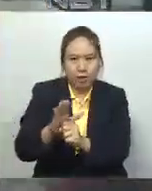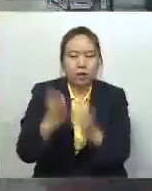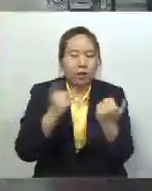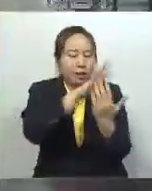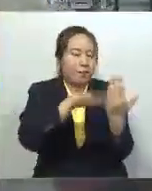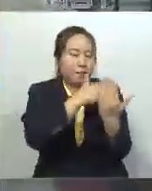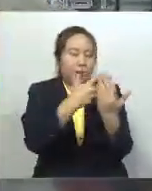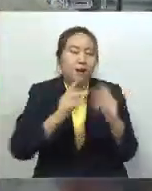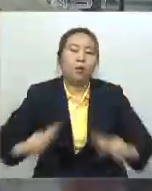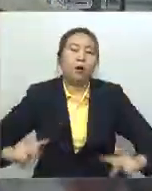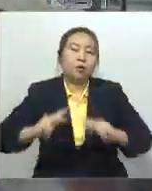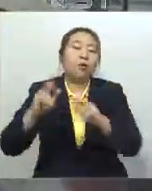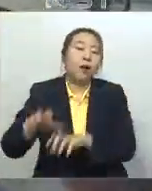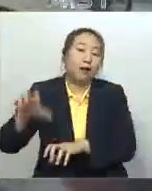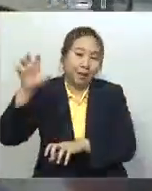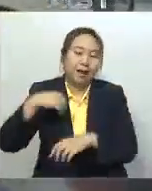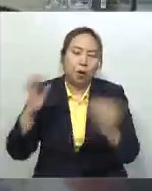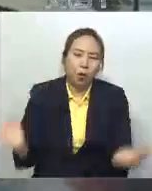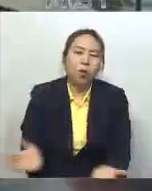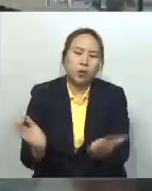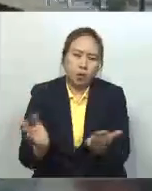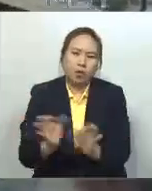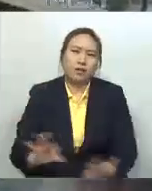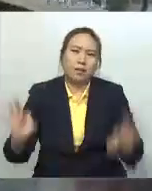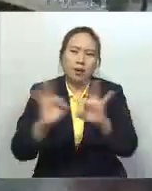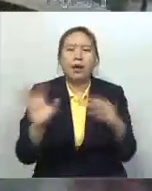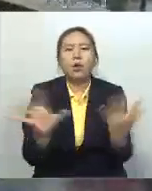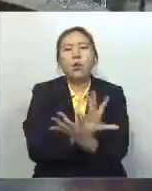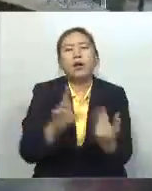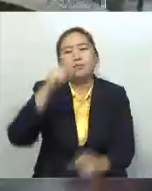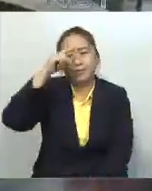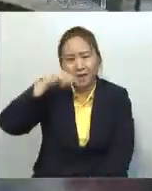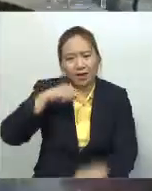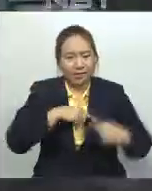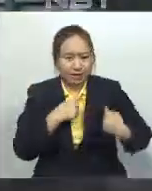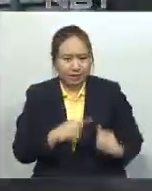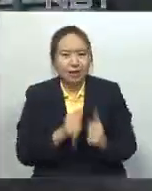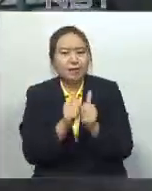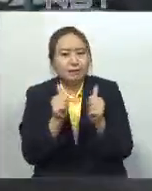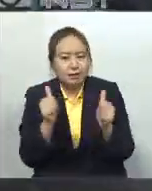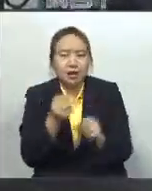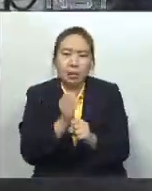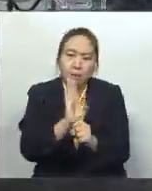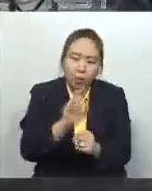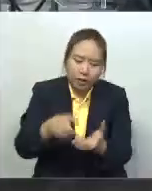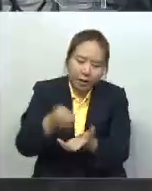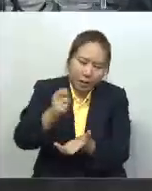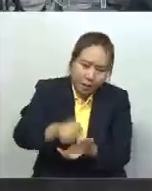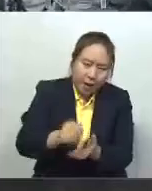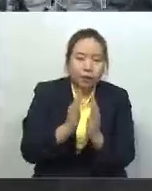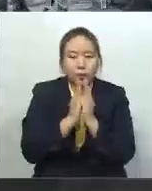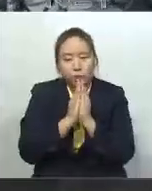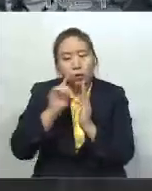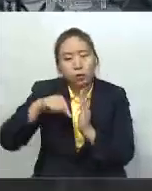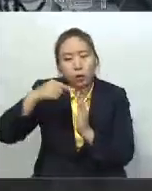หาดไทยก็คือรณรงค์ให้ประชาชนอนุรักษ์วัฒนธรรมไทยทำจิตใจให้เกิดกุศลทำบุญตักบาตรสวดม